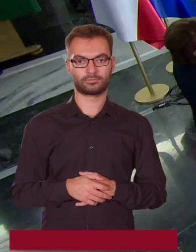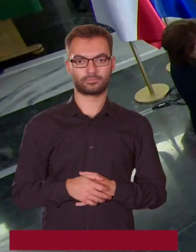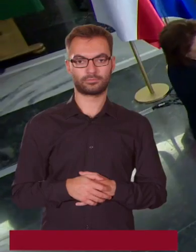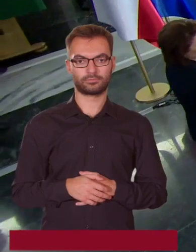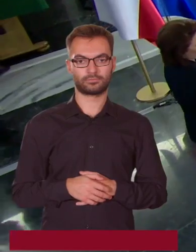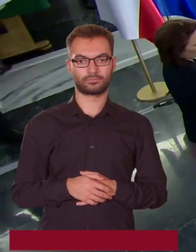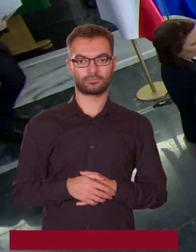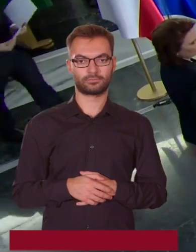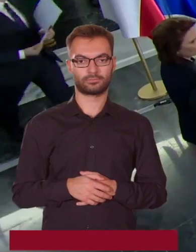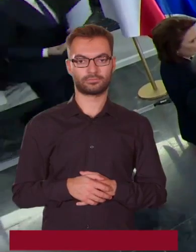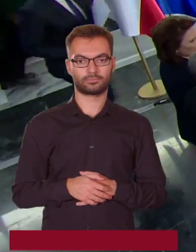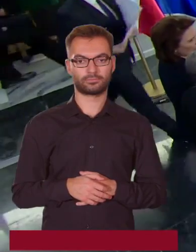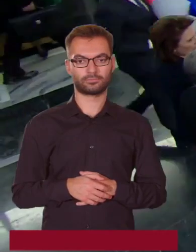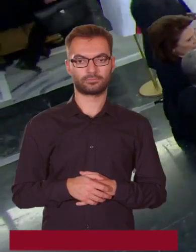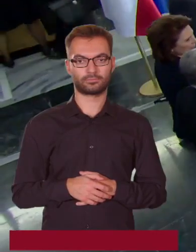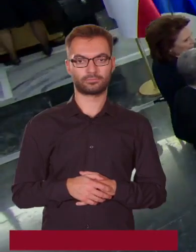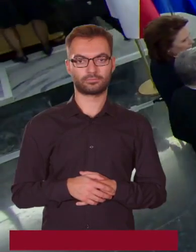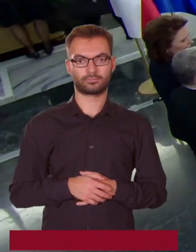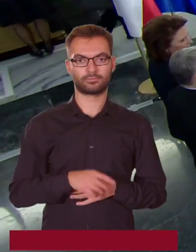Poproszę panią Barbarę Halinę Bartuś.